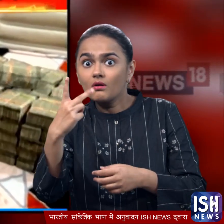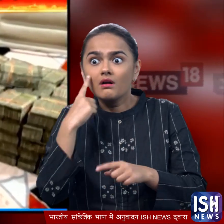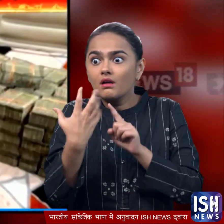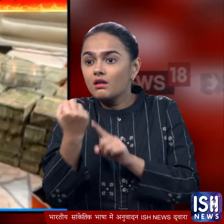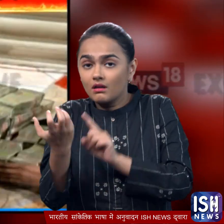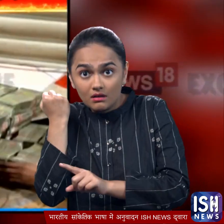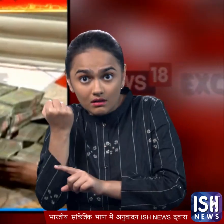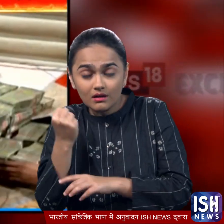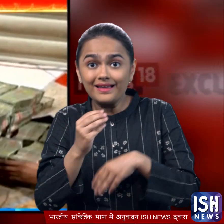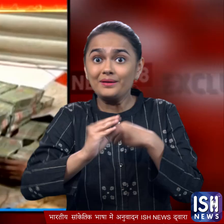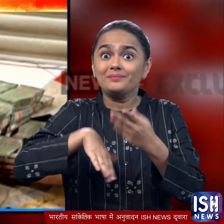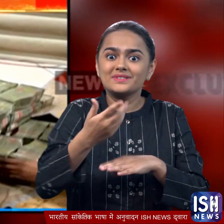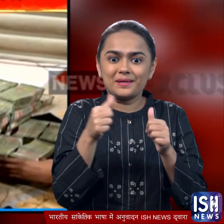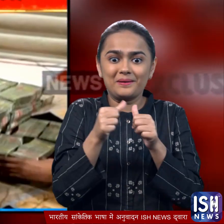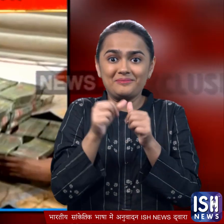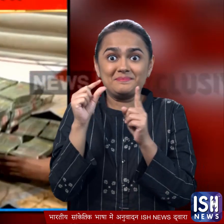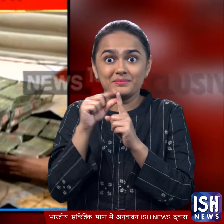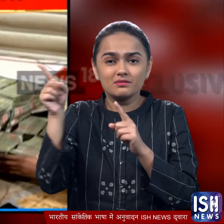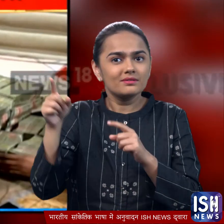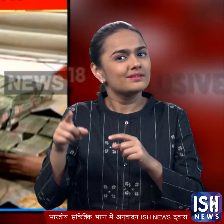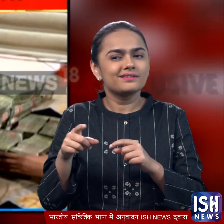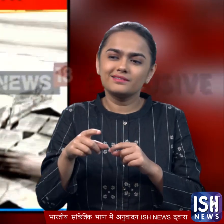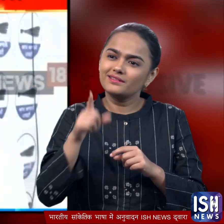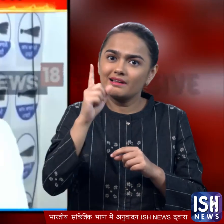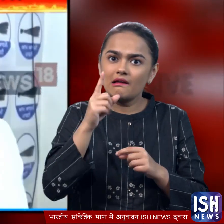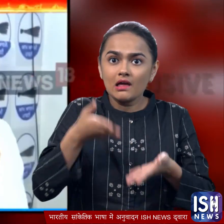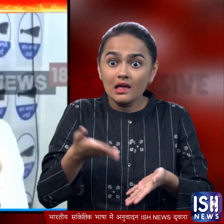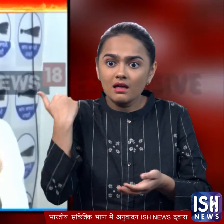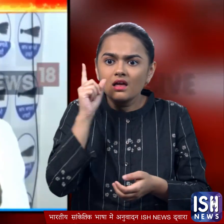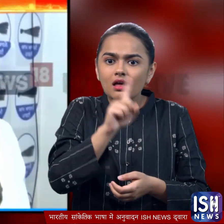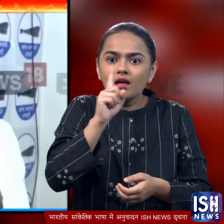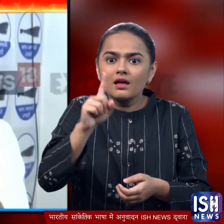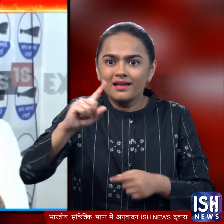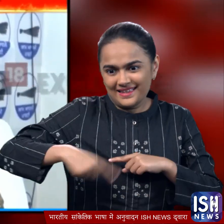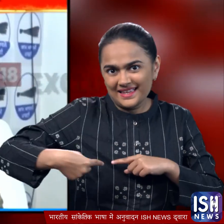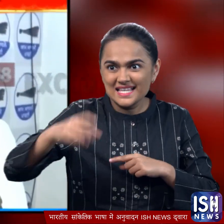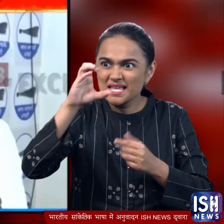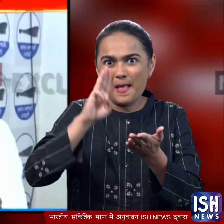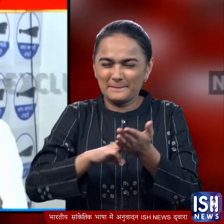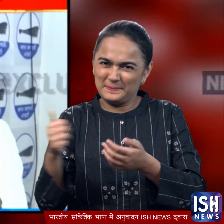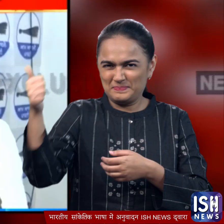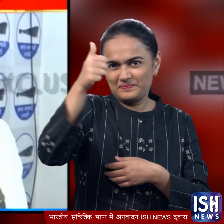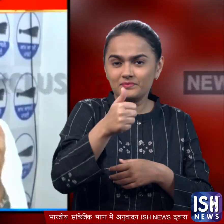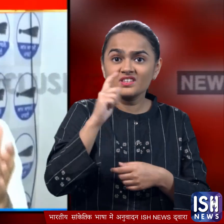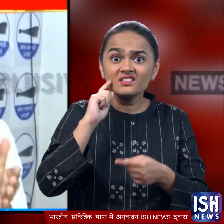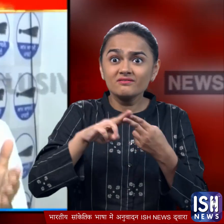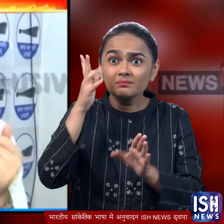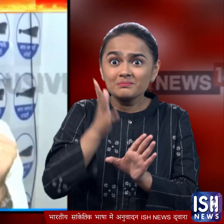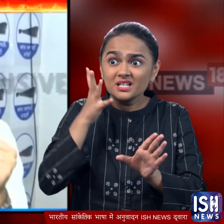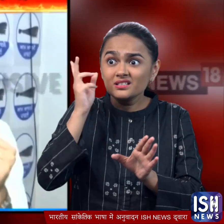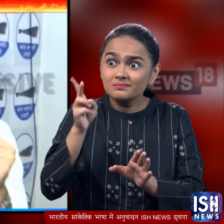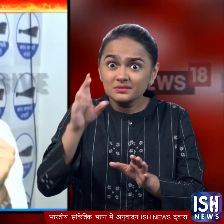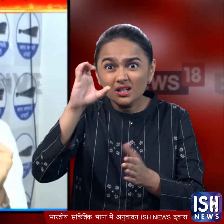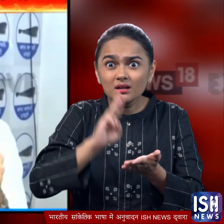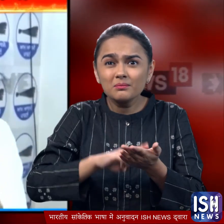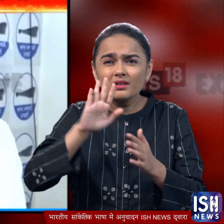करने का दावा किया गया, जिसके बाद आम आदमी पार्टी ने उन्हें निशाने पर ले लिया। अभी तो 111 दिन के लिए चन्नी साहब सीएम थे। अगर 5 साल के लिए